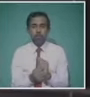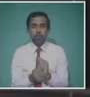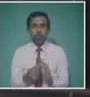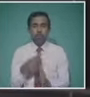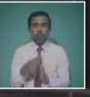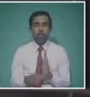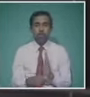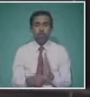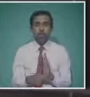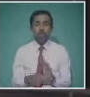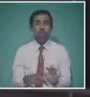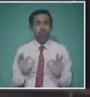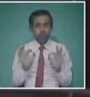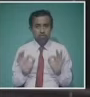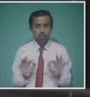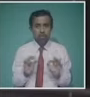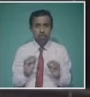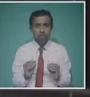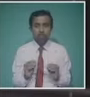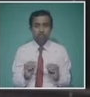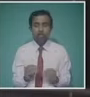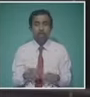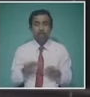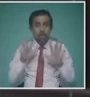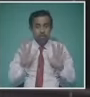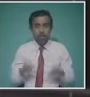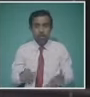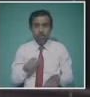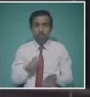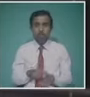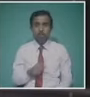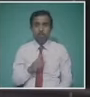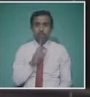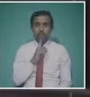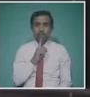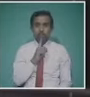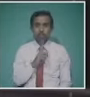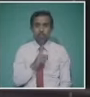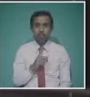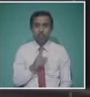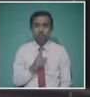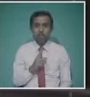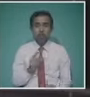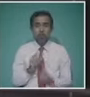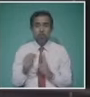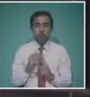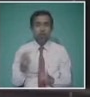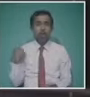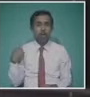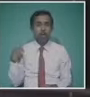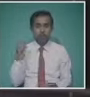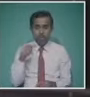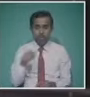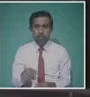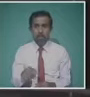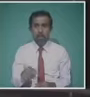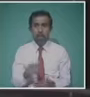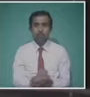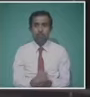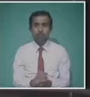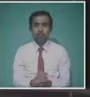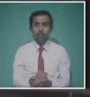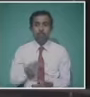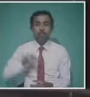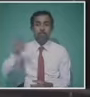රටට යහපතක් වෙනවනම් අවසාන වශයෙන් මම කියනවා පාර්ලිමේන්තු එනවනම් අර